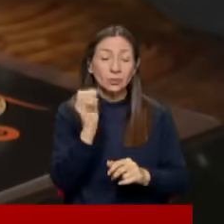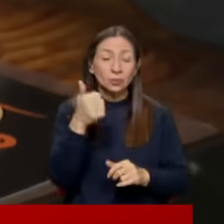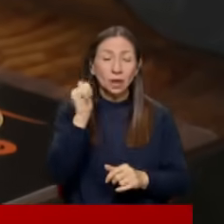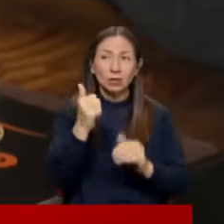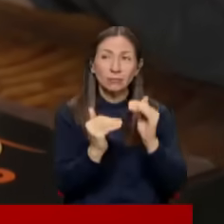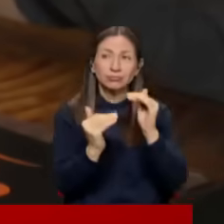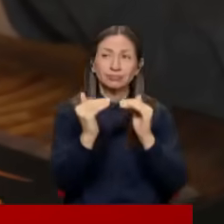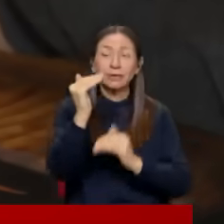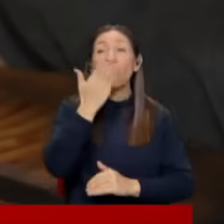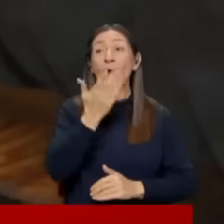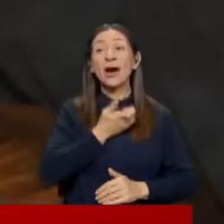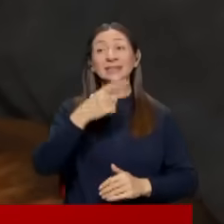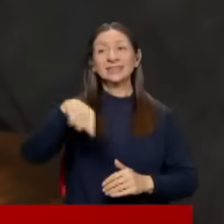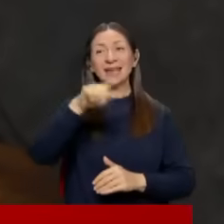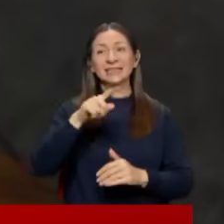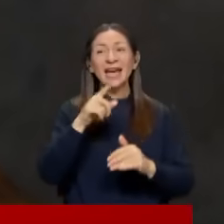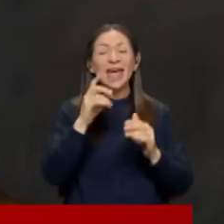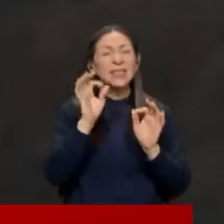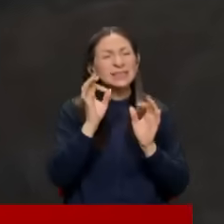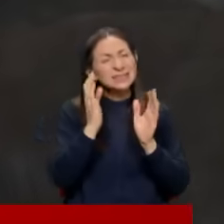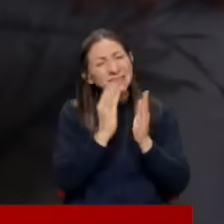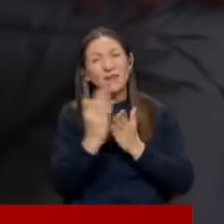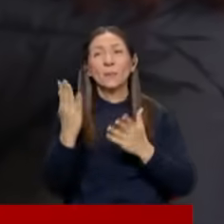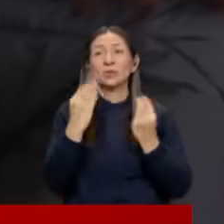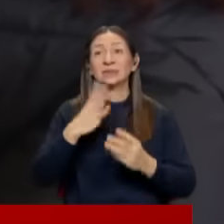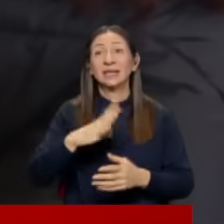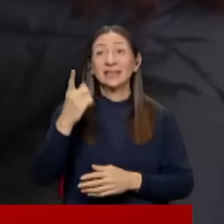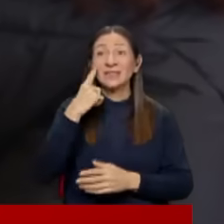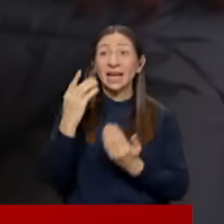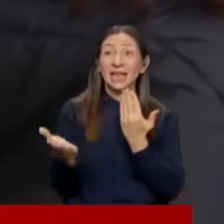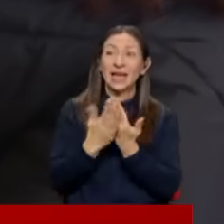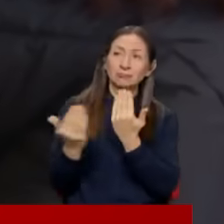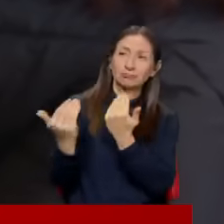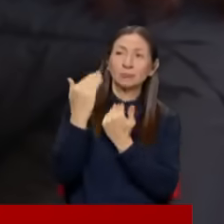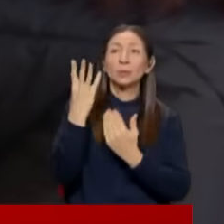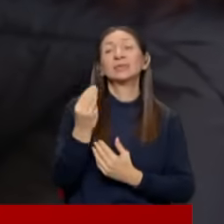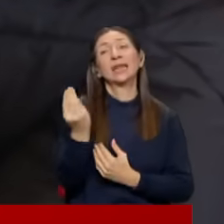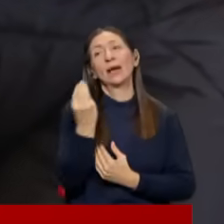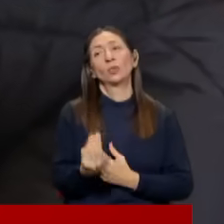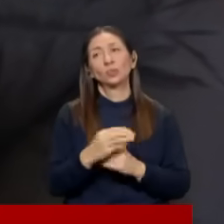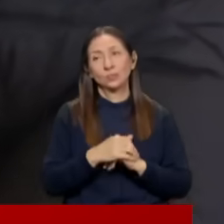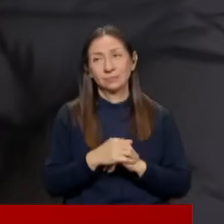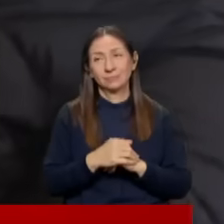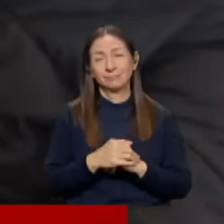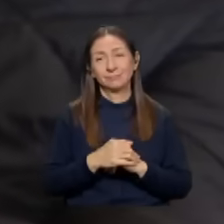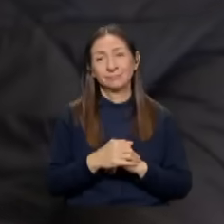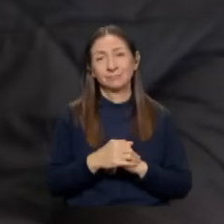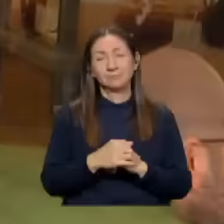güne artıyor. Öğrenciler ise kalıcı çözüm bekliyor. Devletten de yardım alsak güzel olabilir bu konuda.